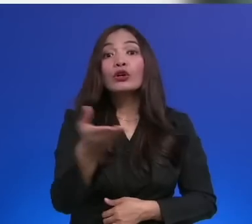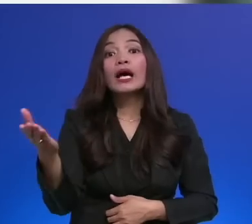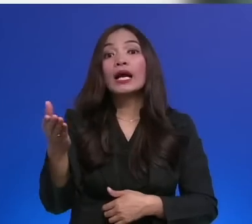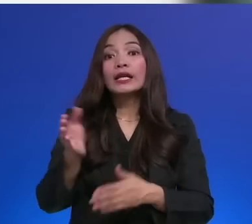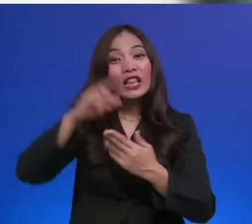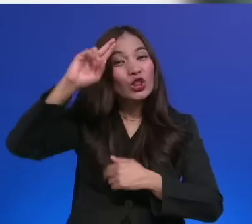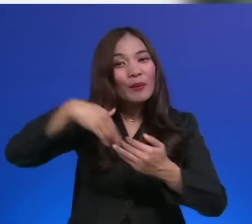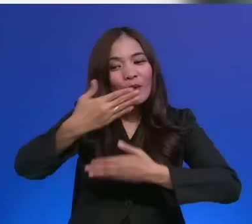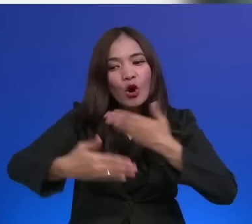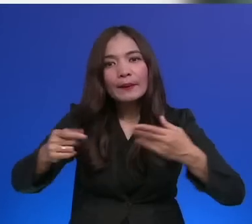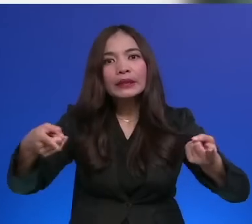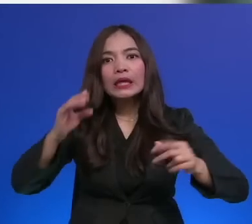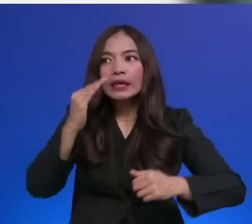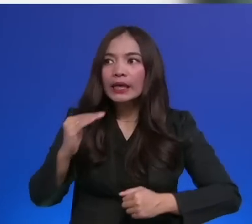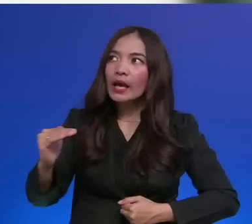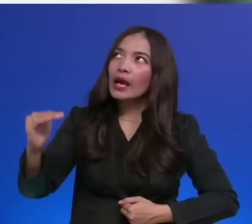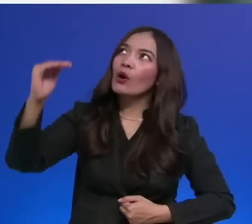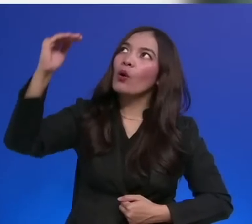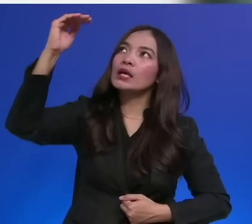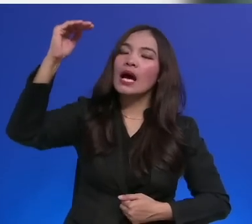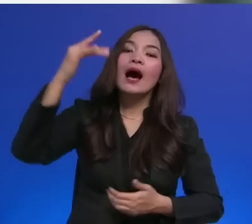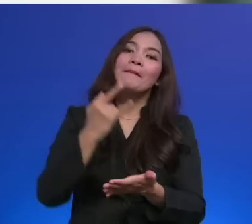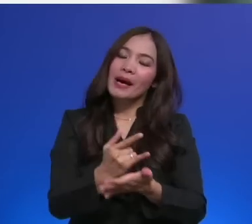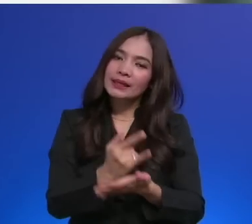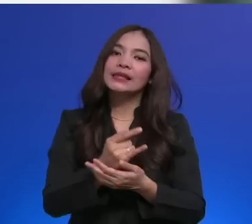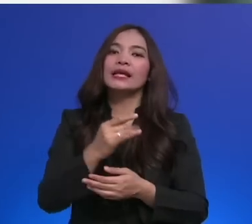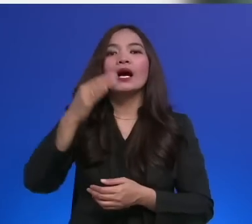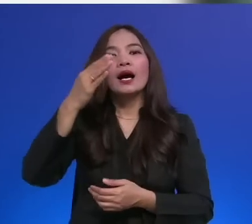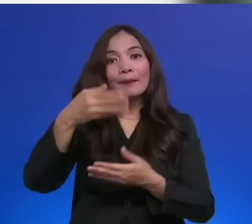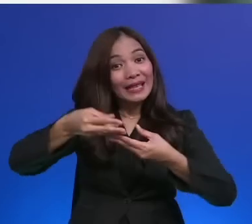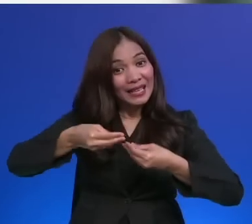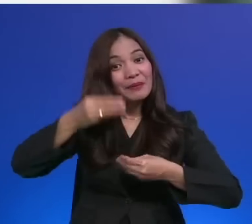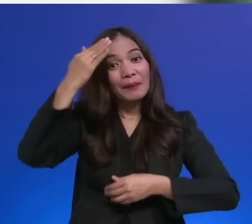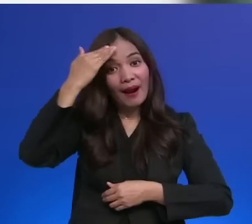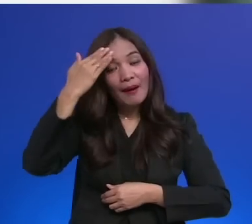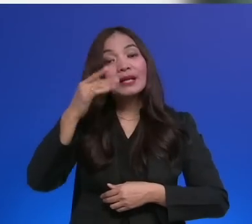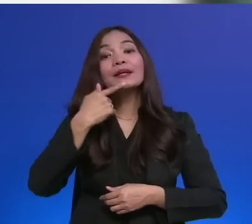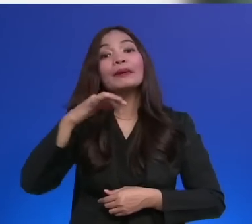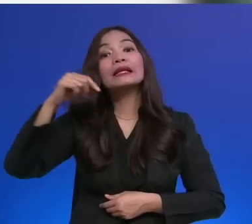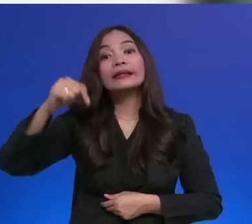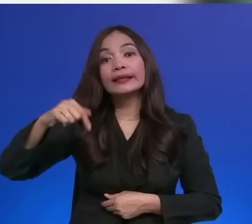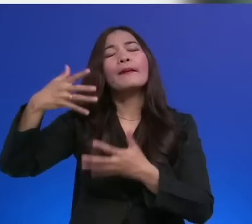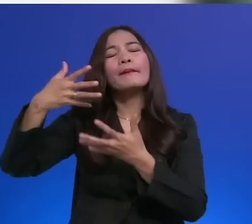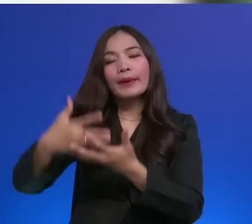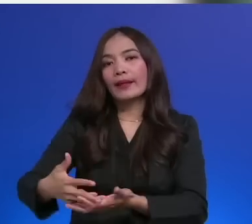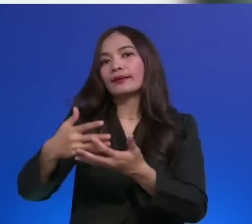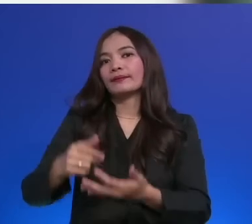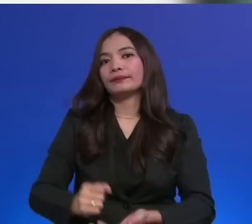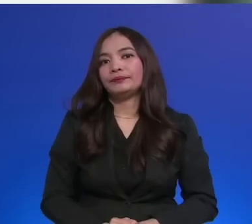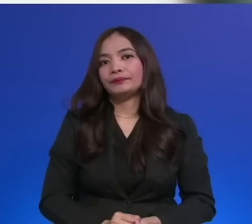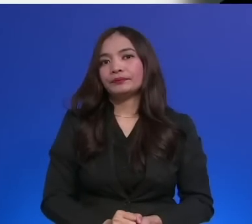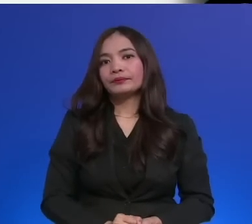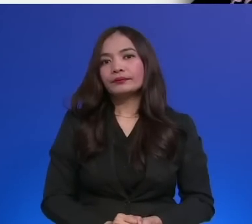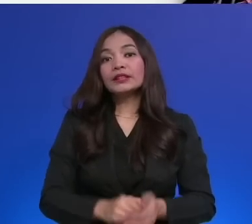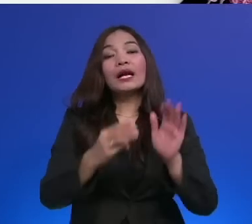Tuhan untuk menjadi dewasa pasti mengalami, ya pasti mengalami, ya keadaan-keadaan